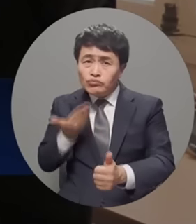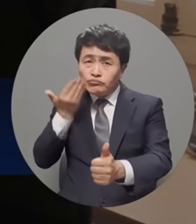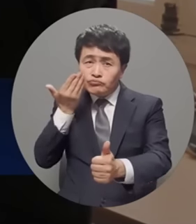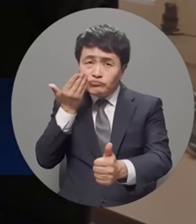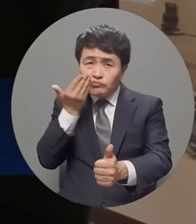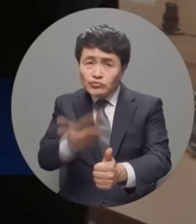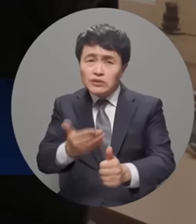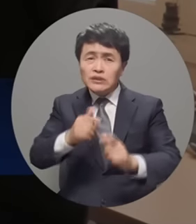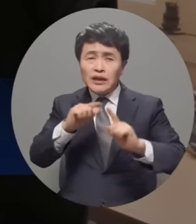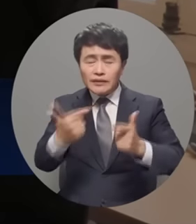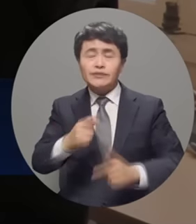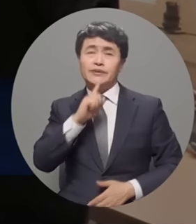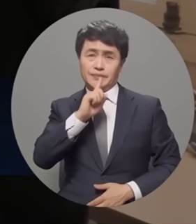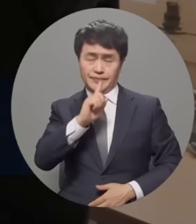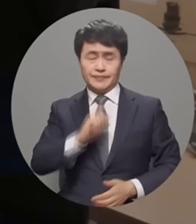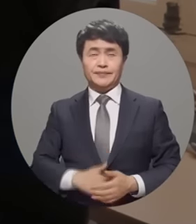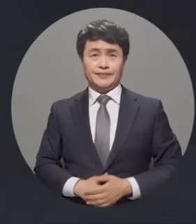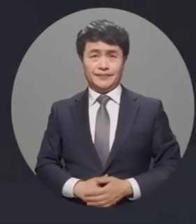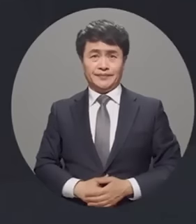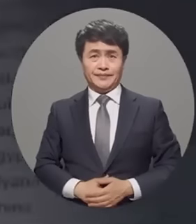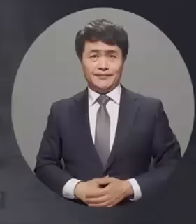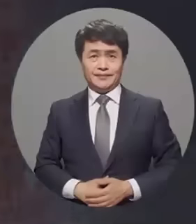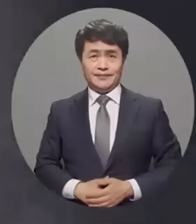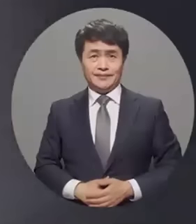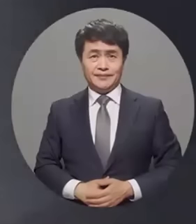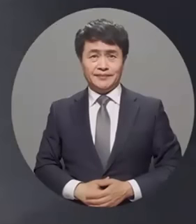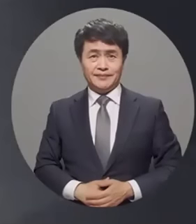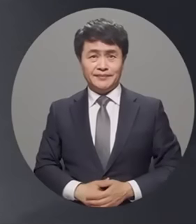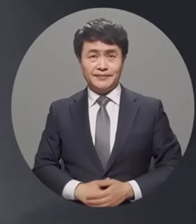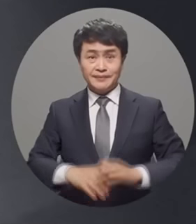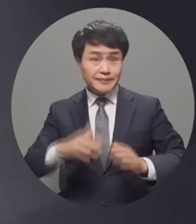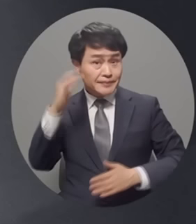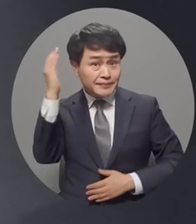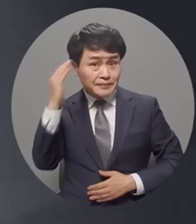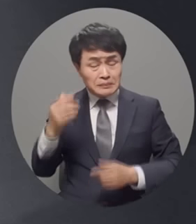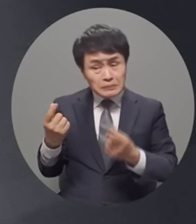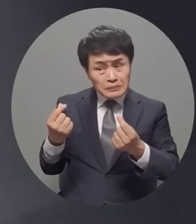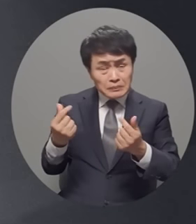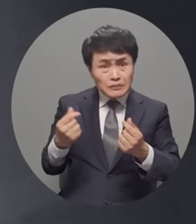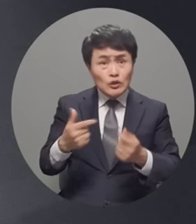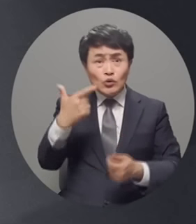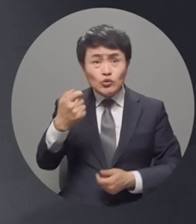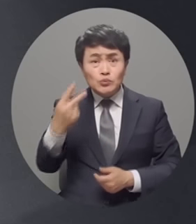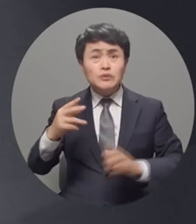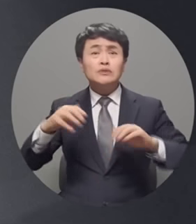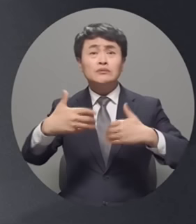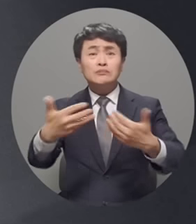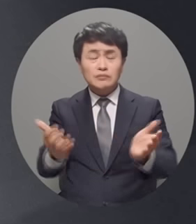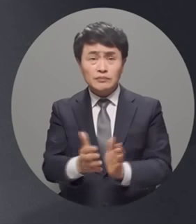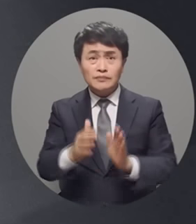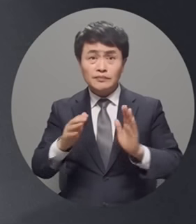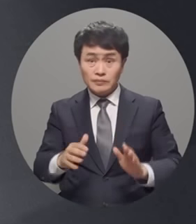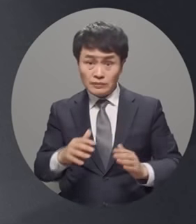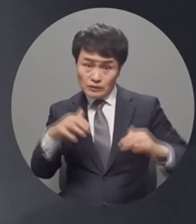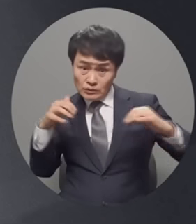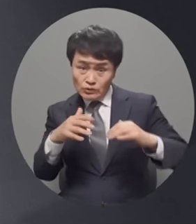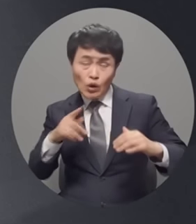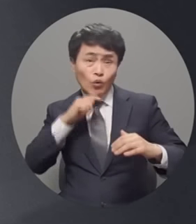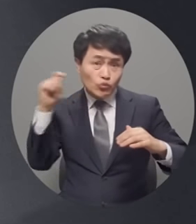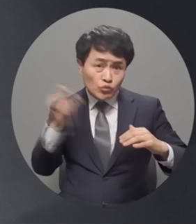effectuer leur travail, de leur liberté d'action. 우리나라와 비슷한 60위권에 속해 있는 나라들로는 전쟁 중인